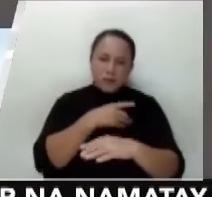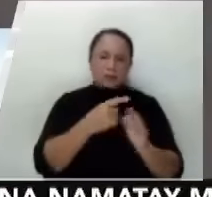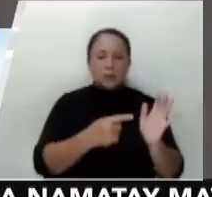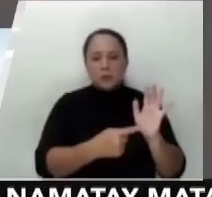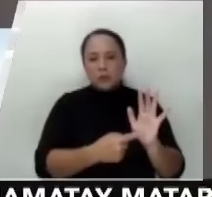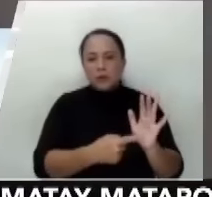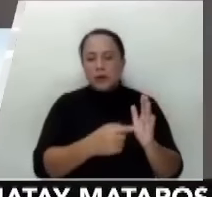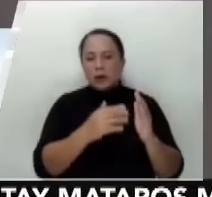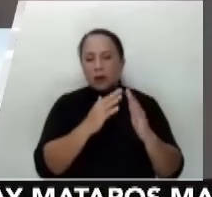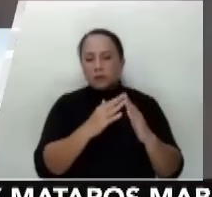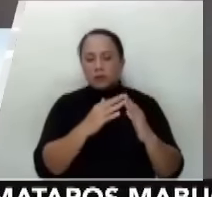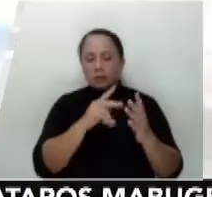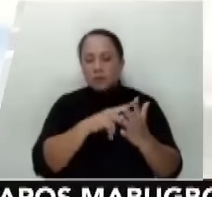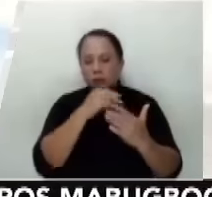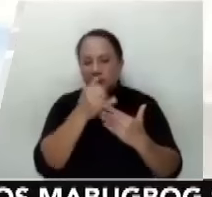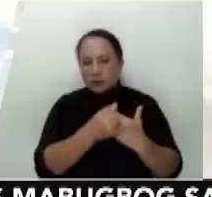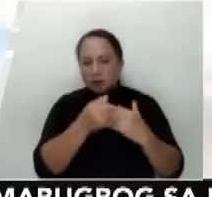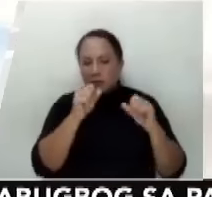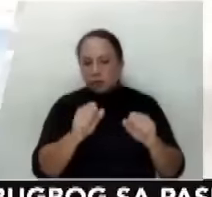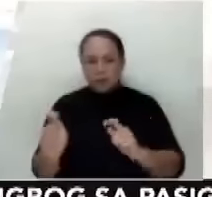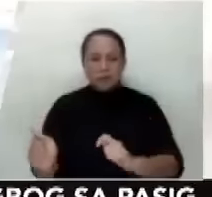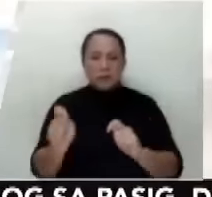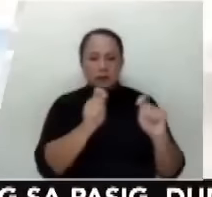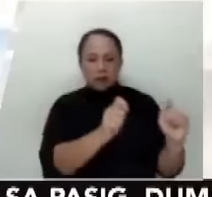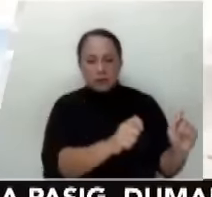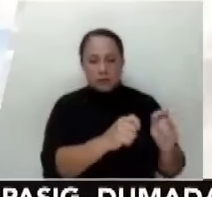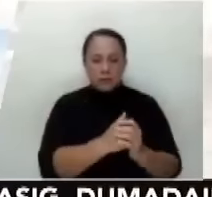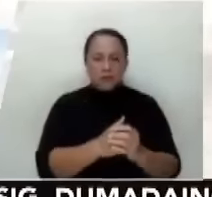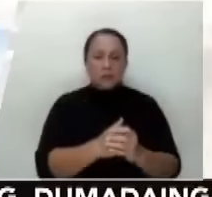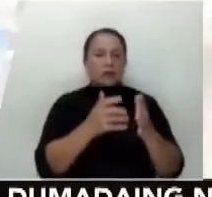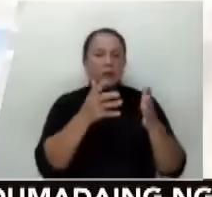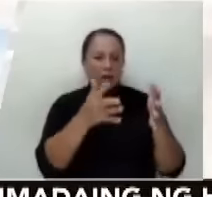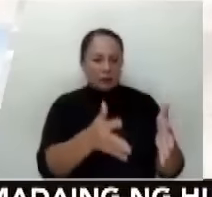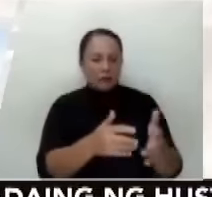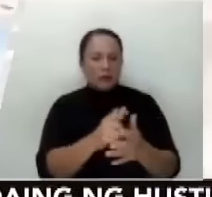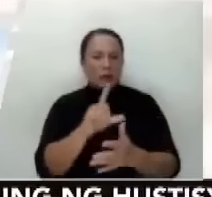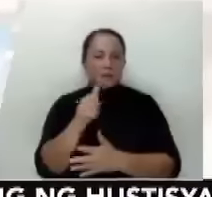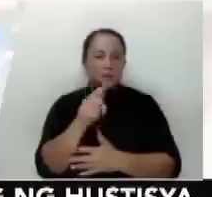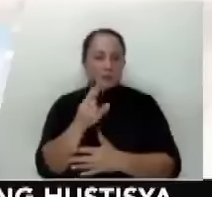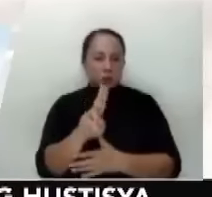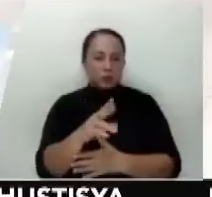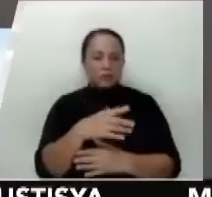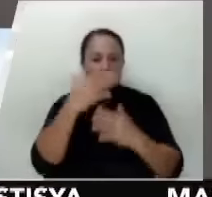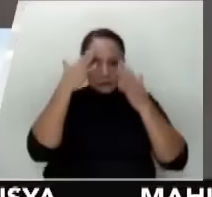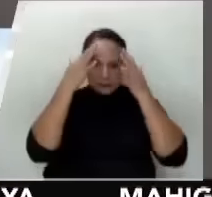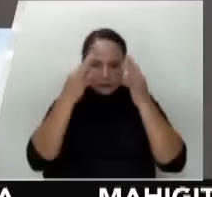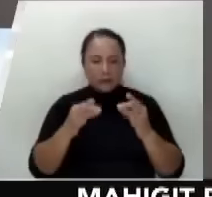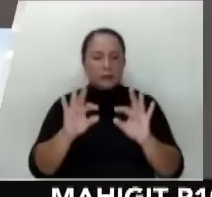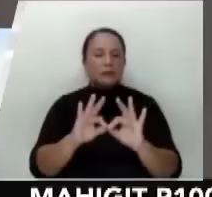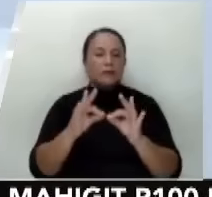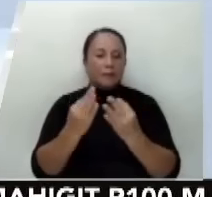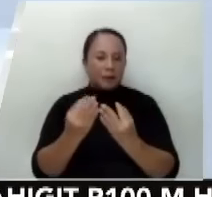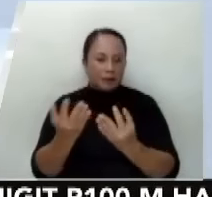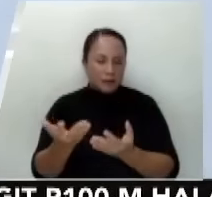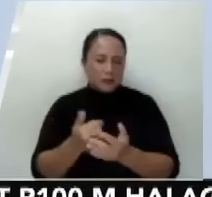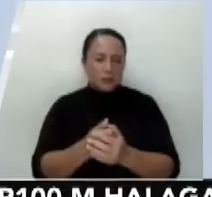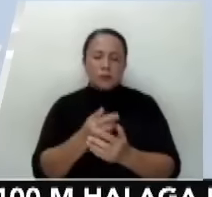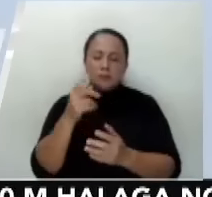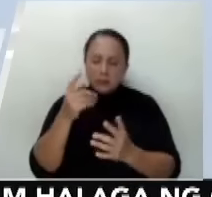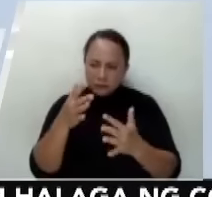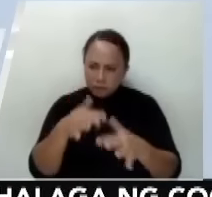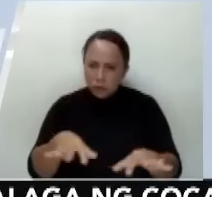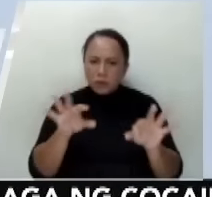project na pwede nilang paglipatan. Ipinapaubaya pa rin daw ng LGU ang pagpapasya sa pamilya ni Mang Rufino. We see to it naman na hindi basta